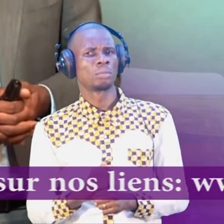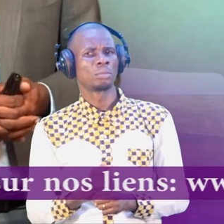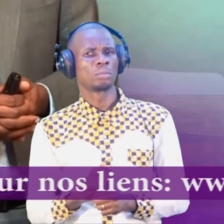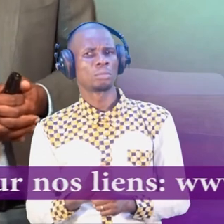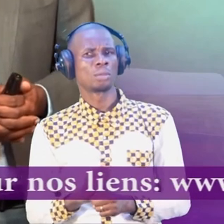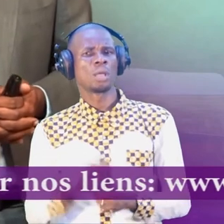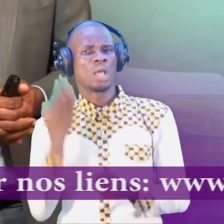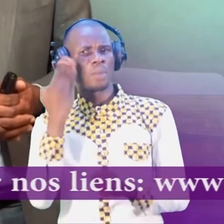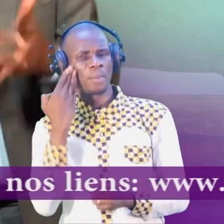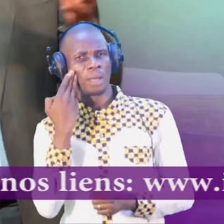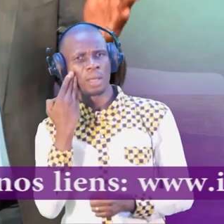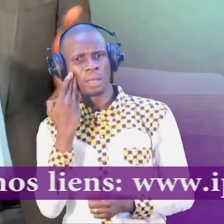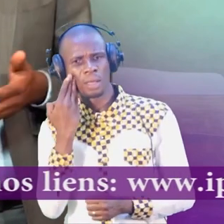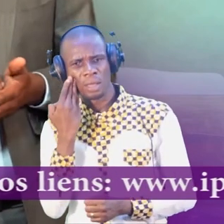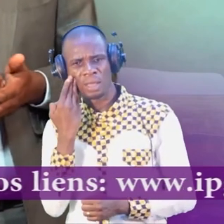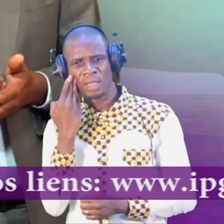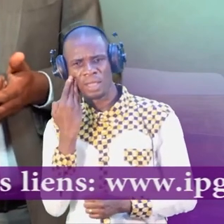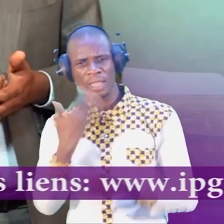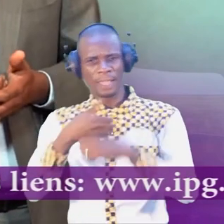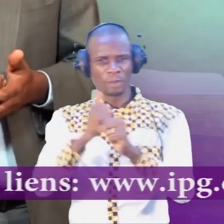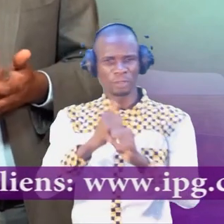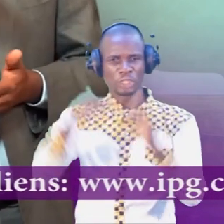mwanaume alikuwa mkali sana.